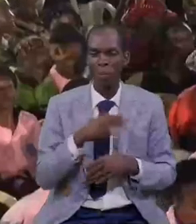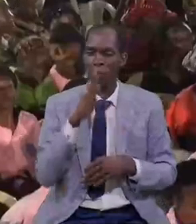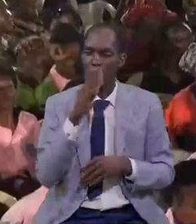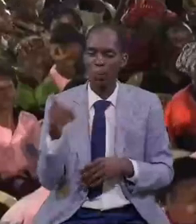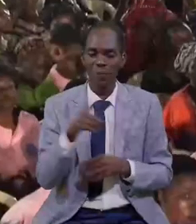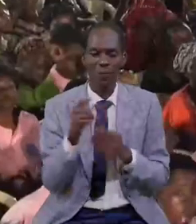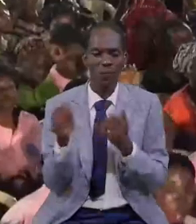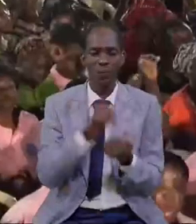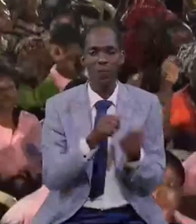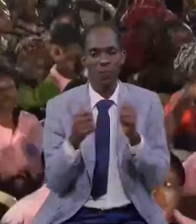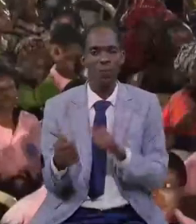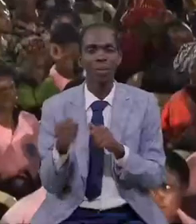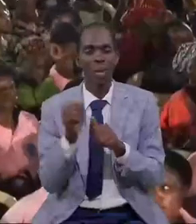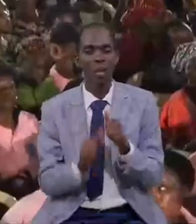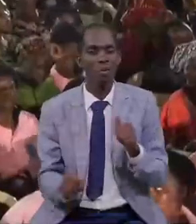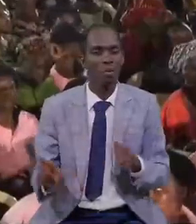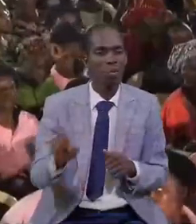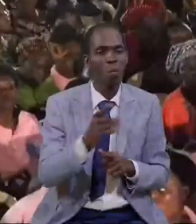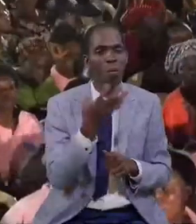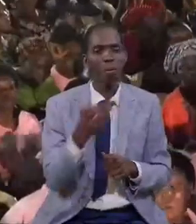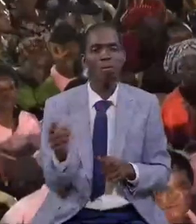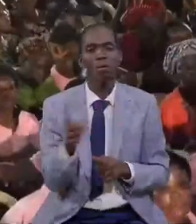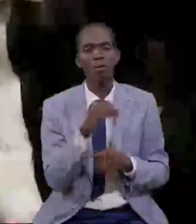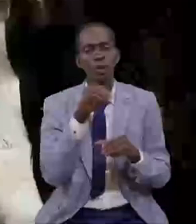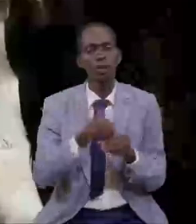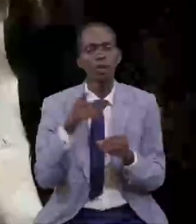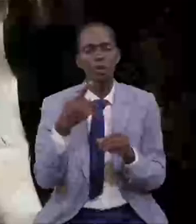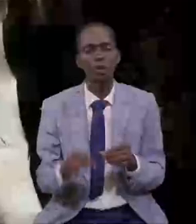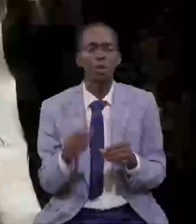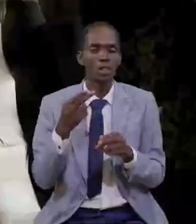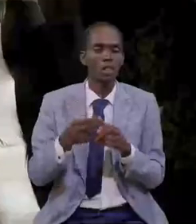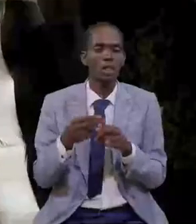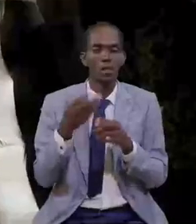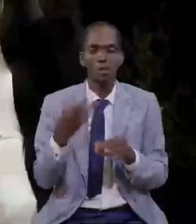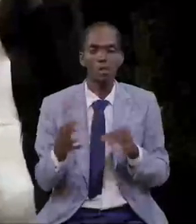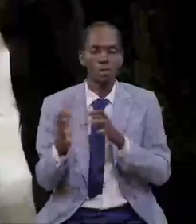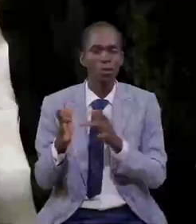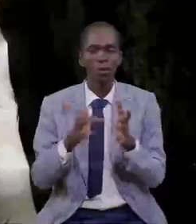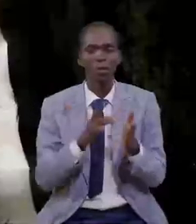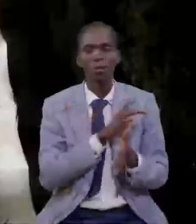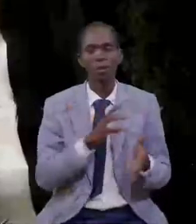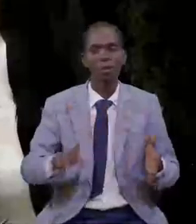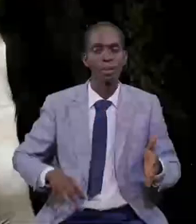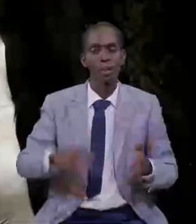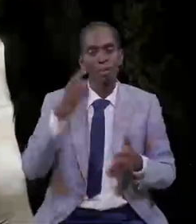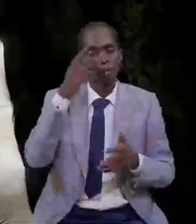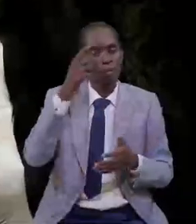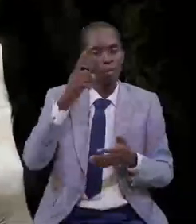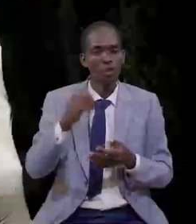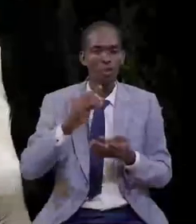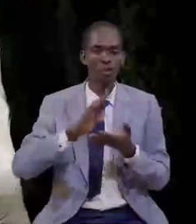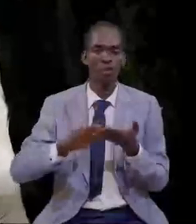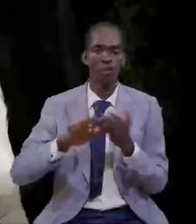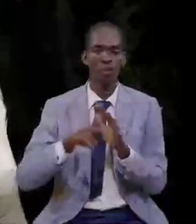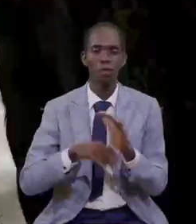repentez-vous et et que chacun de vous soit baptisé au nom de jésusch acte 238 pour le pardon de